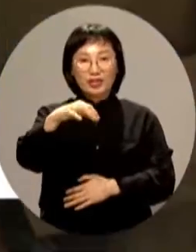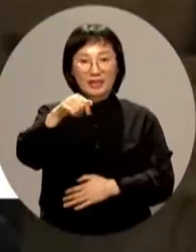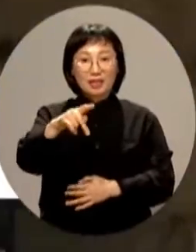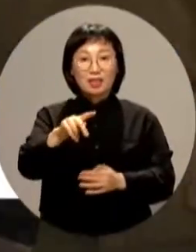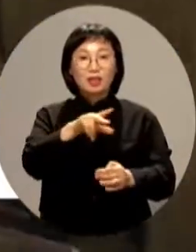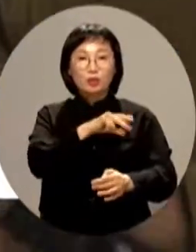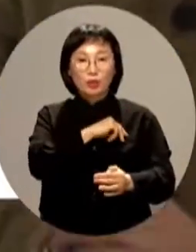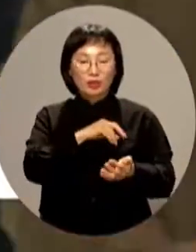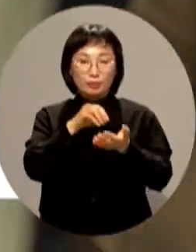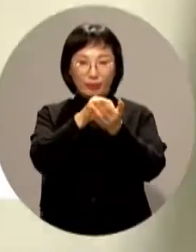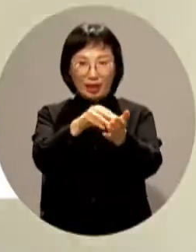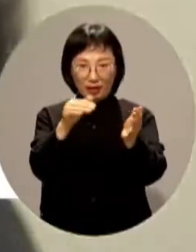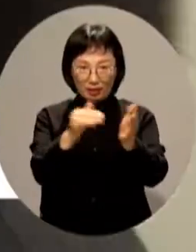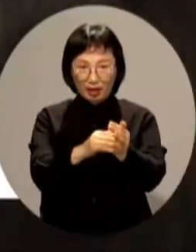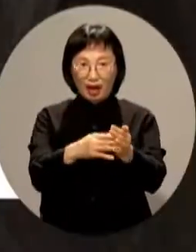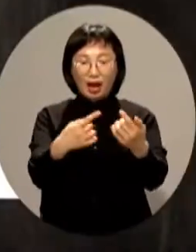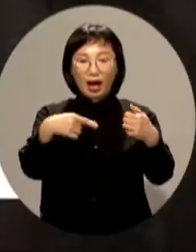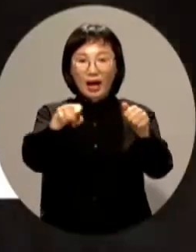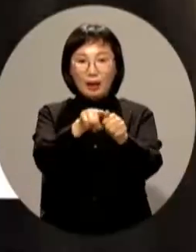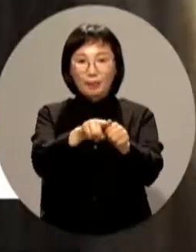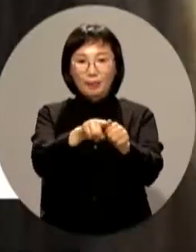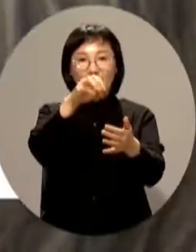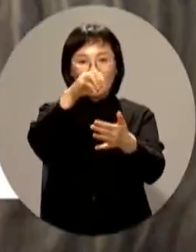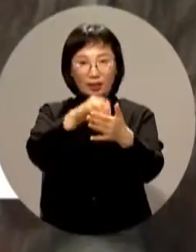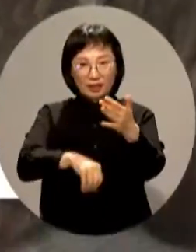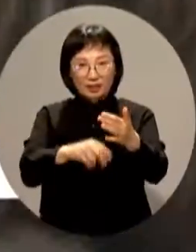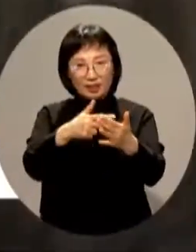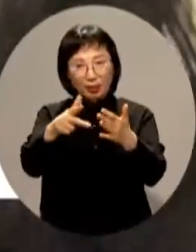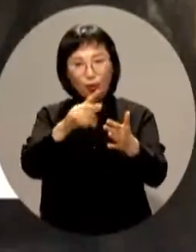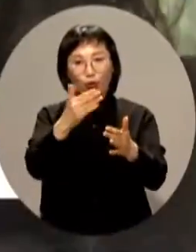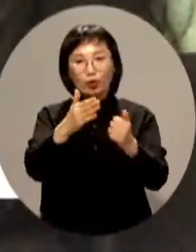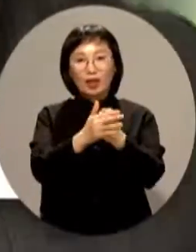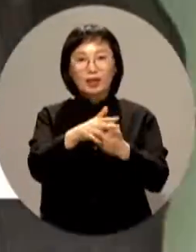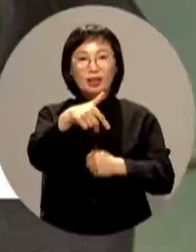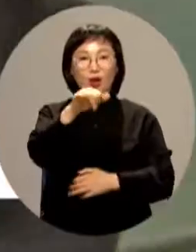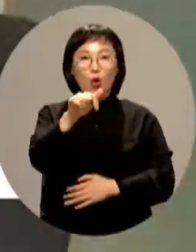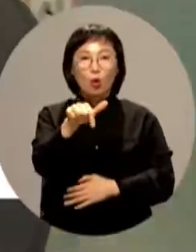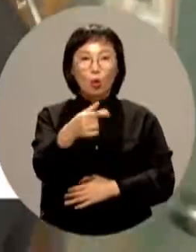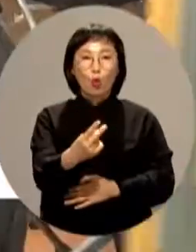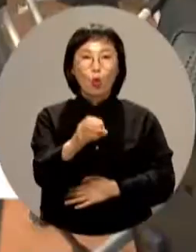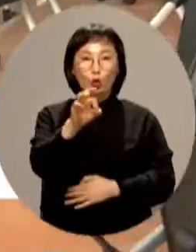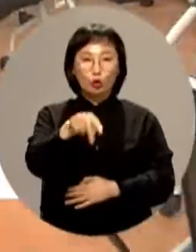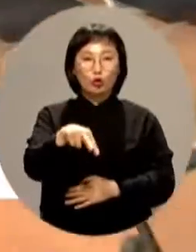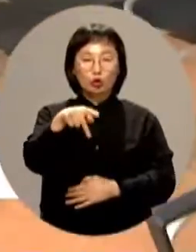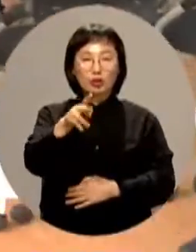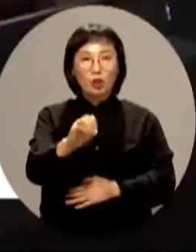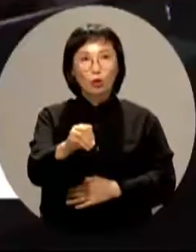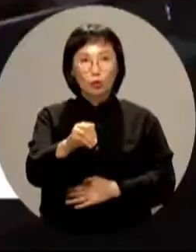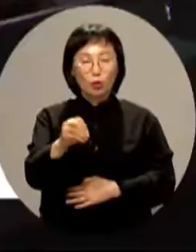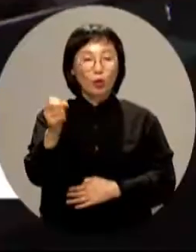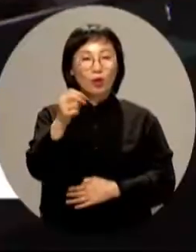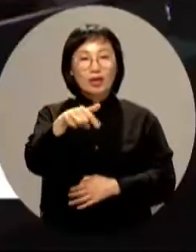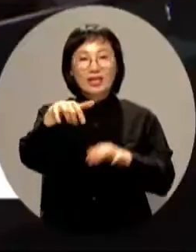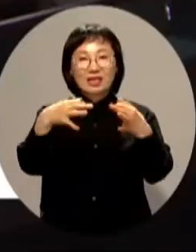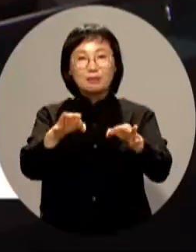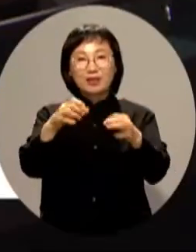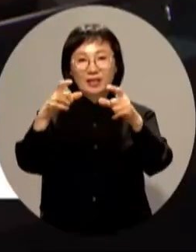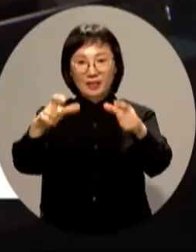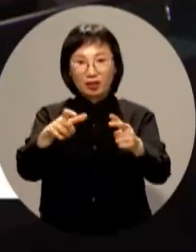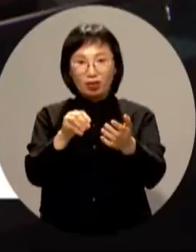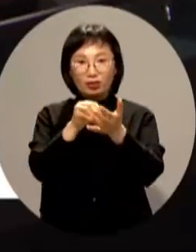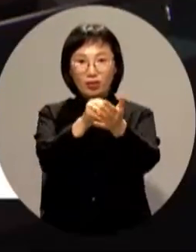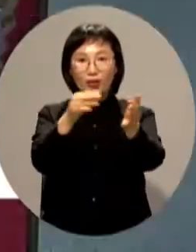등록했습니다 함께 제명 됐다 복귀한 고미정 쉽 원도 무소속으로 김제 라 선거구 등록을 마쳤습니다 점호 거